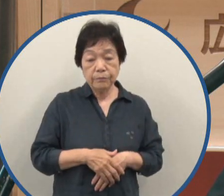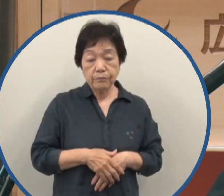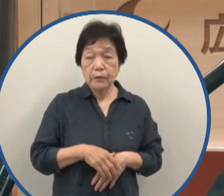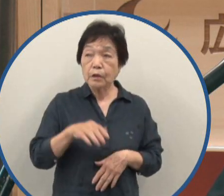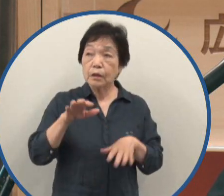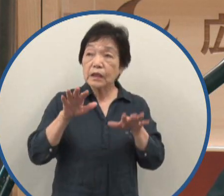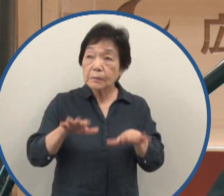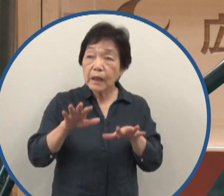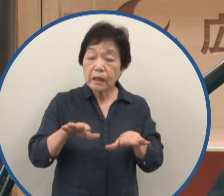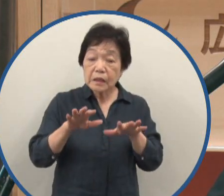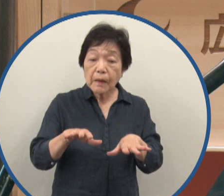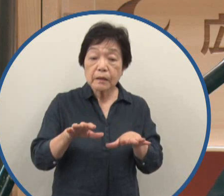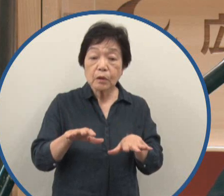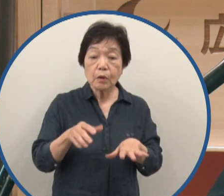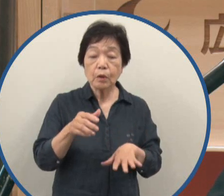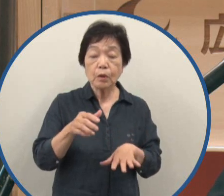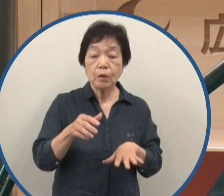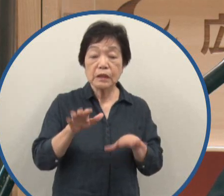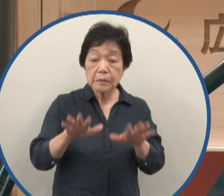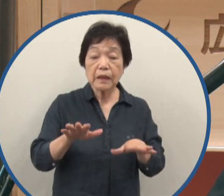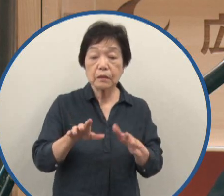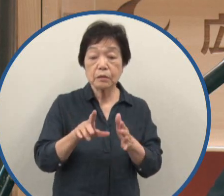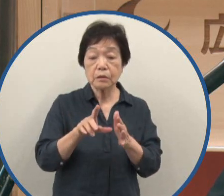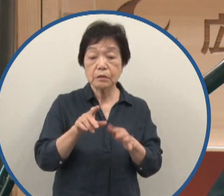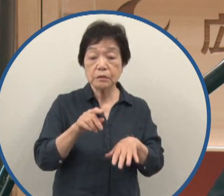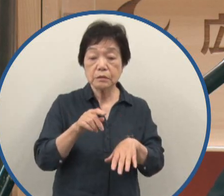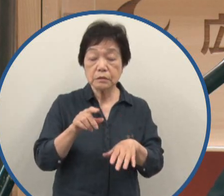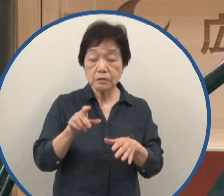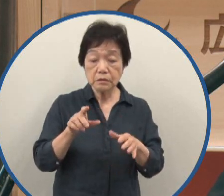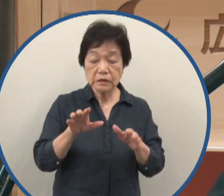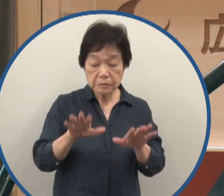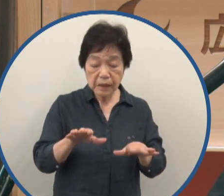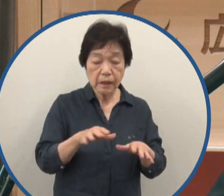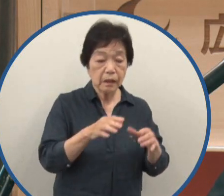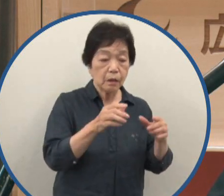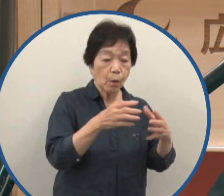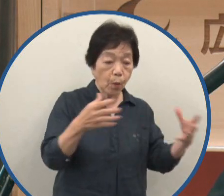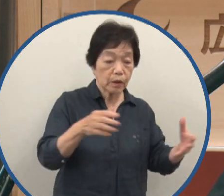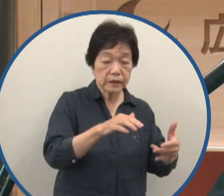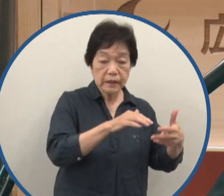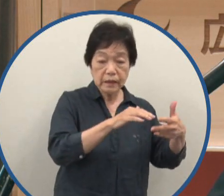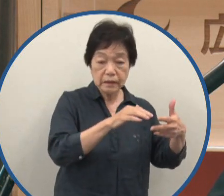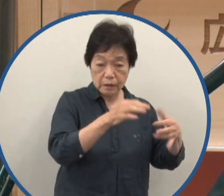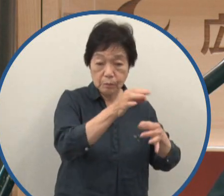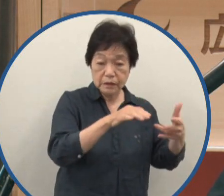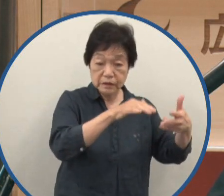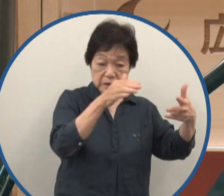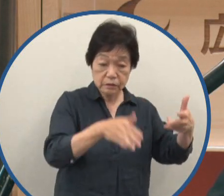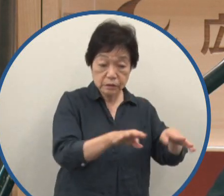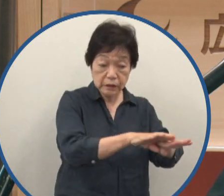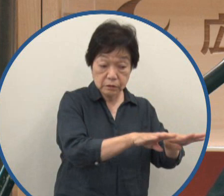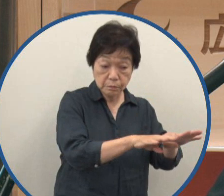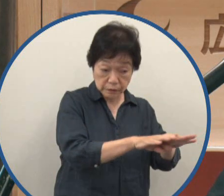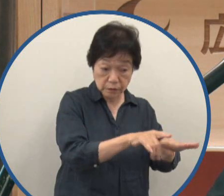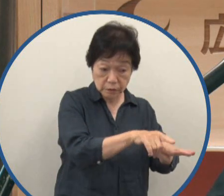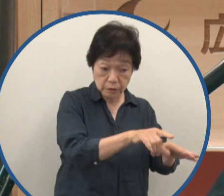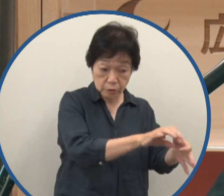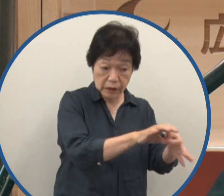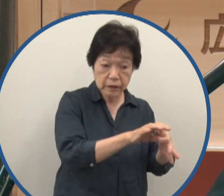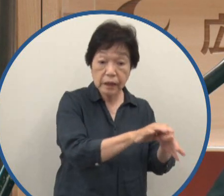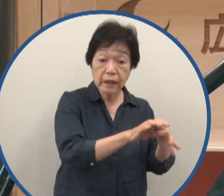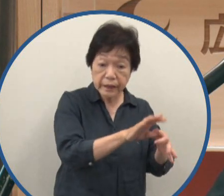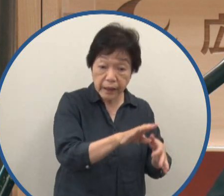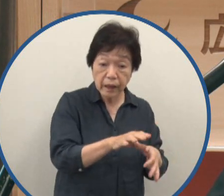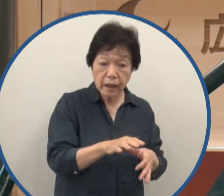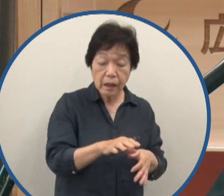このタイミングというのはですね、この大規模施設の休業要請との関係でこれ以上待てない